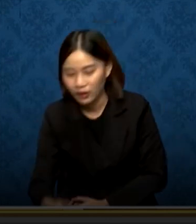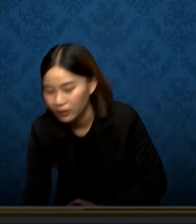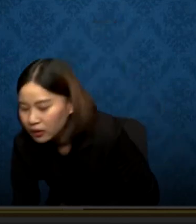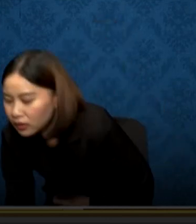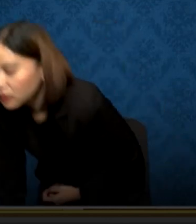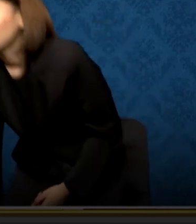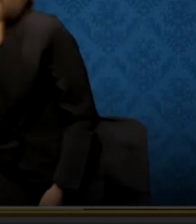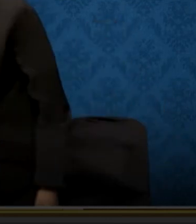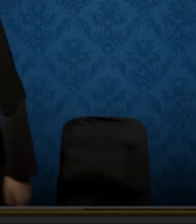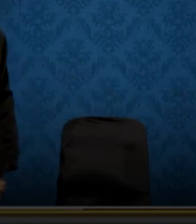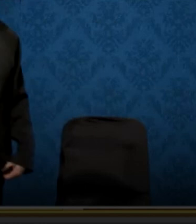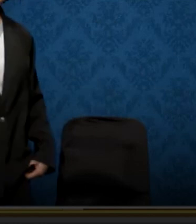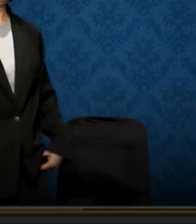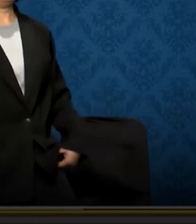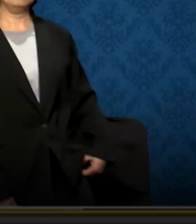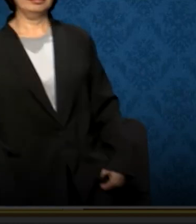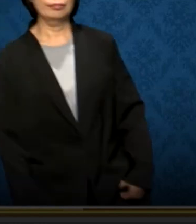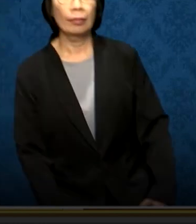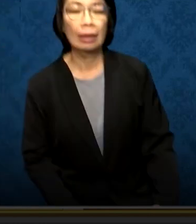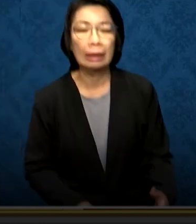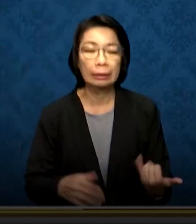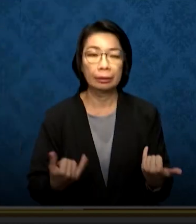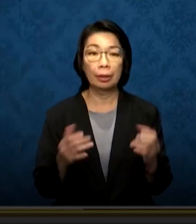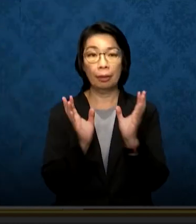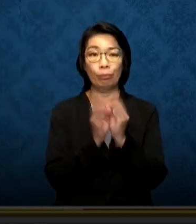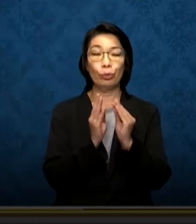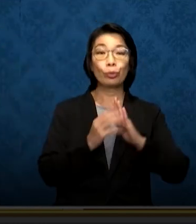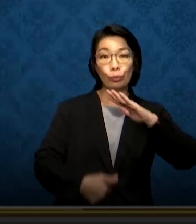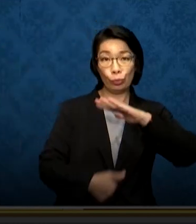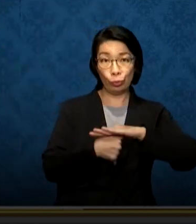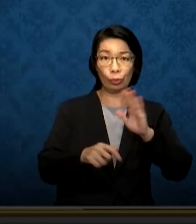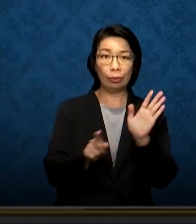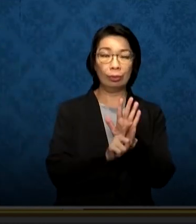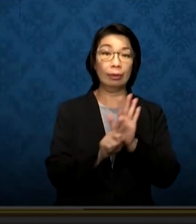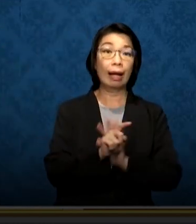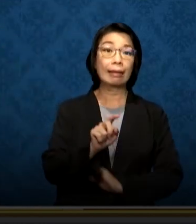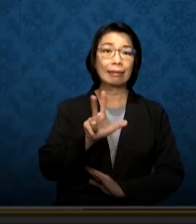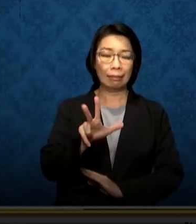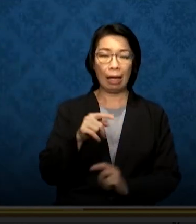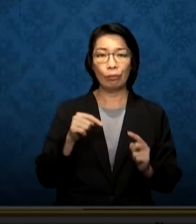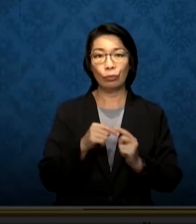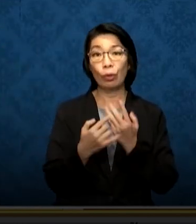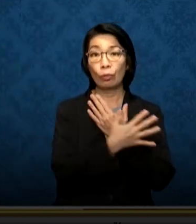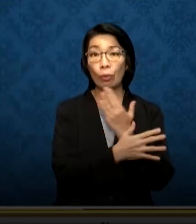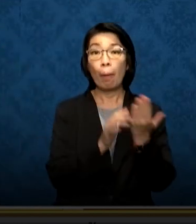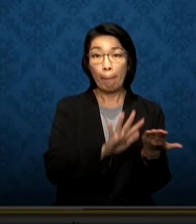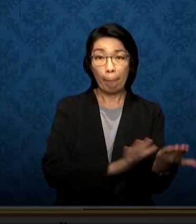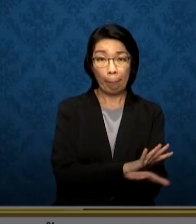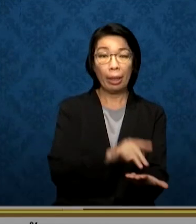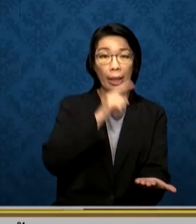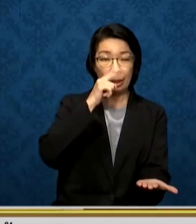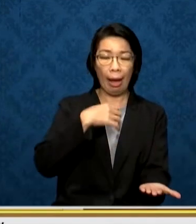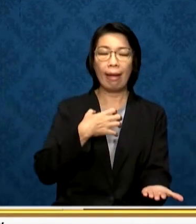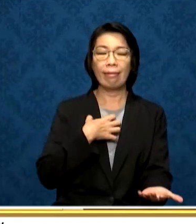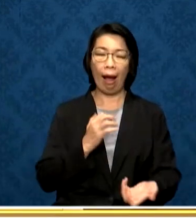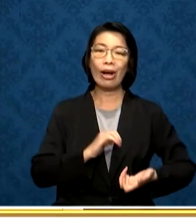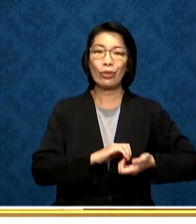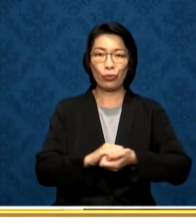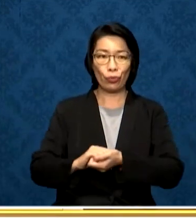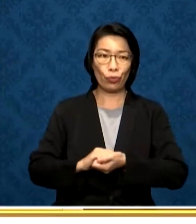มระดับสุดยอดครั้งที่3นะครับเป็นการแสดงเจตจำนงว่าประเทศไทย ยินดีที่จะร่วมมือพัฒน